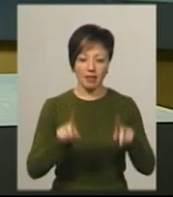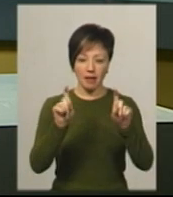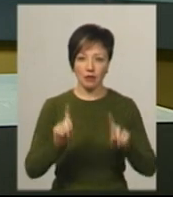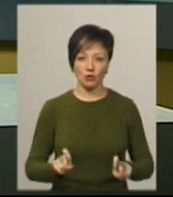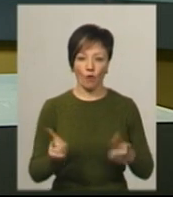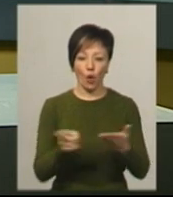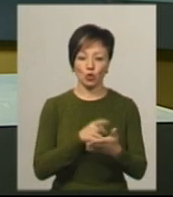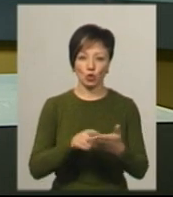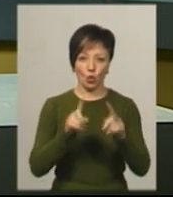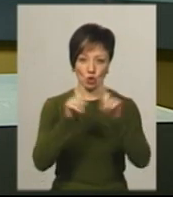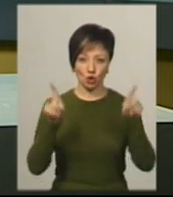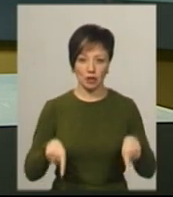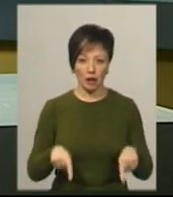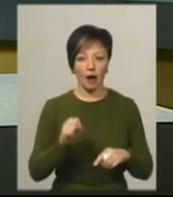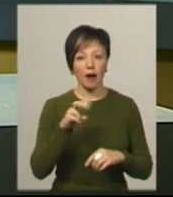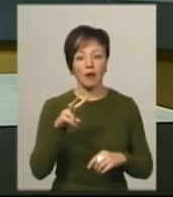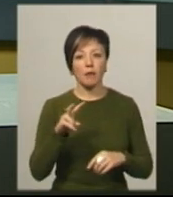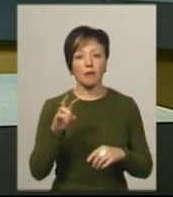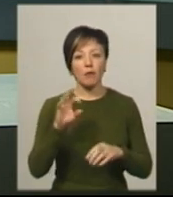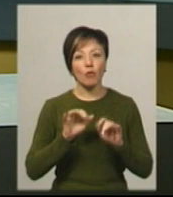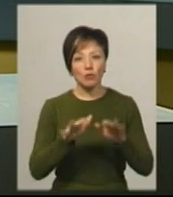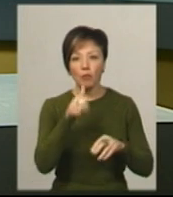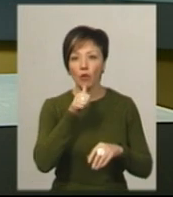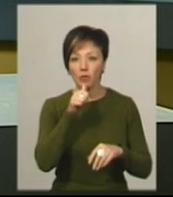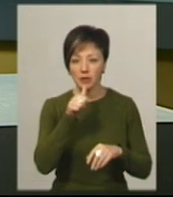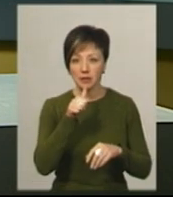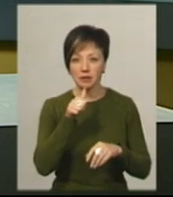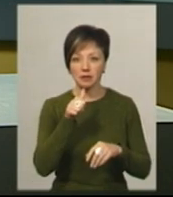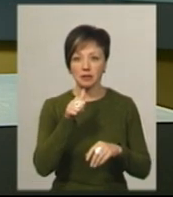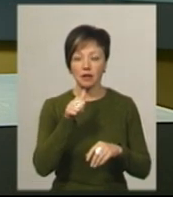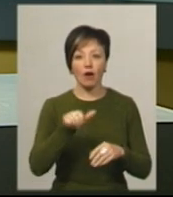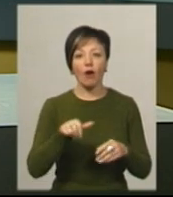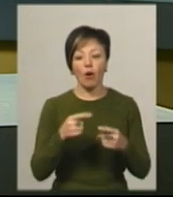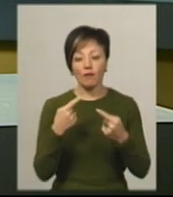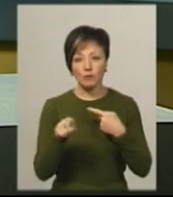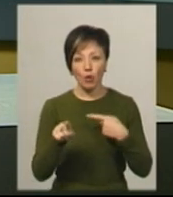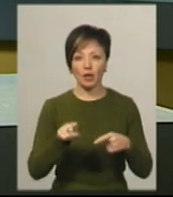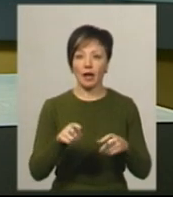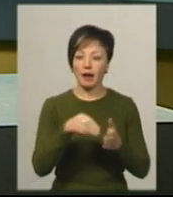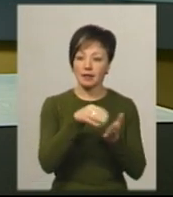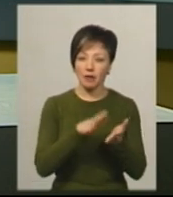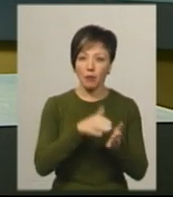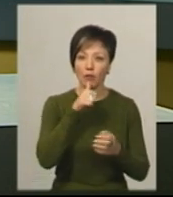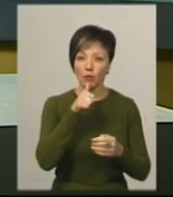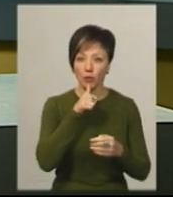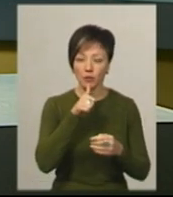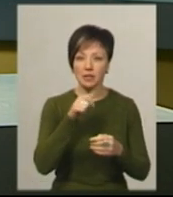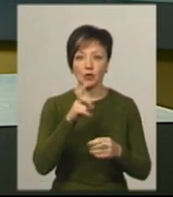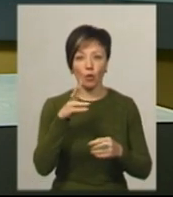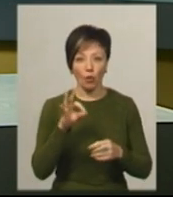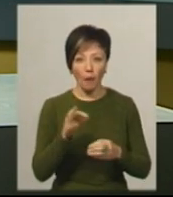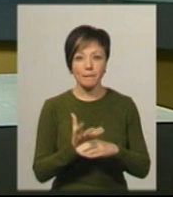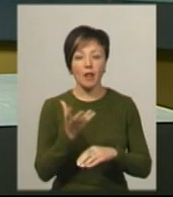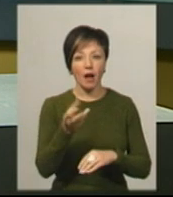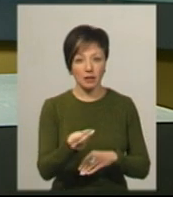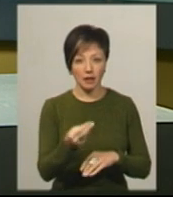зошита. Проте процедура пробного, на відміну від основної сесії, реєстрація на пробне ЗНО